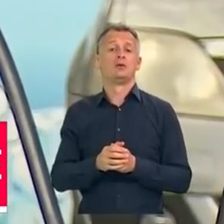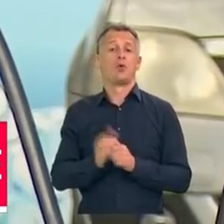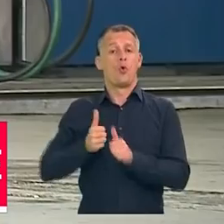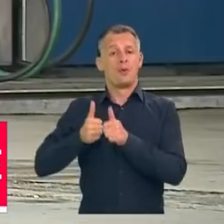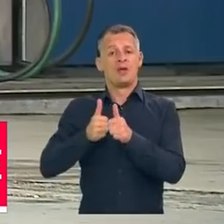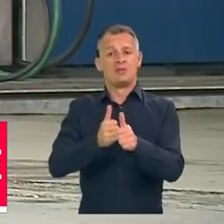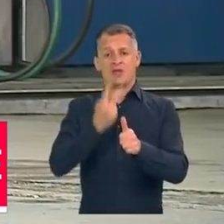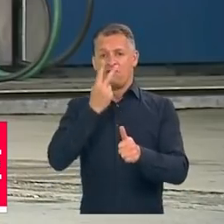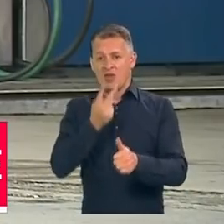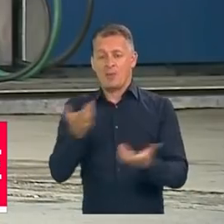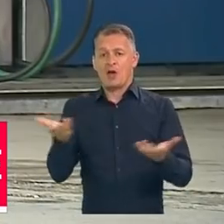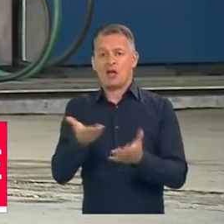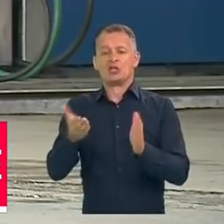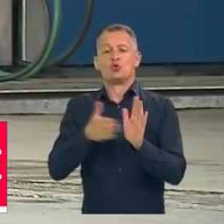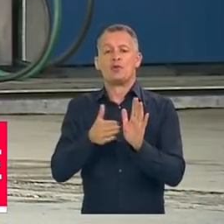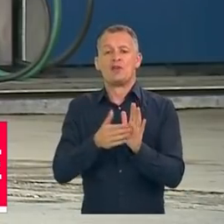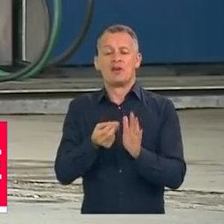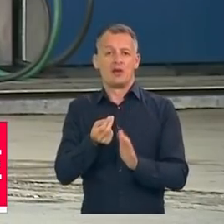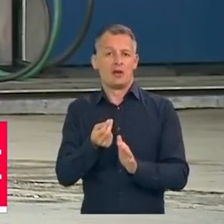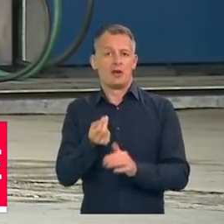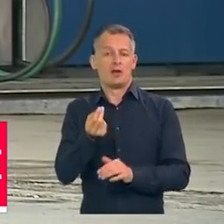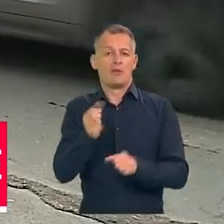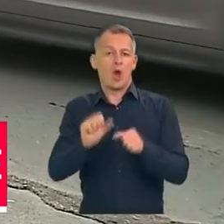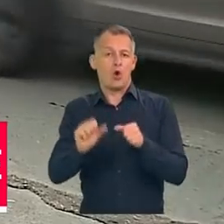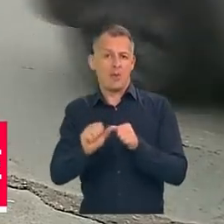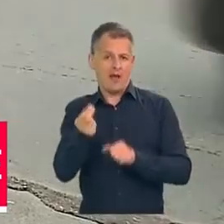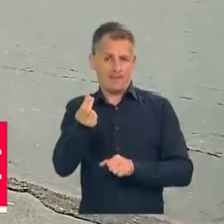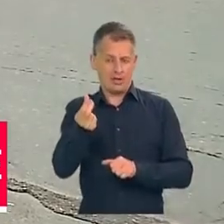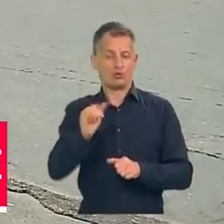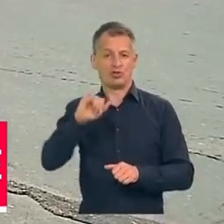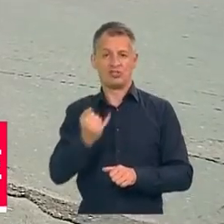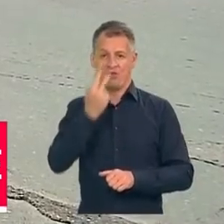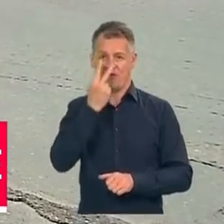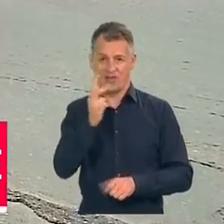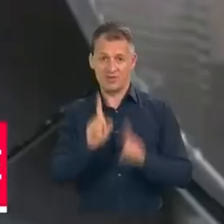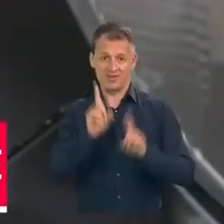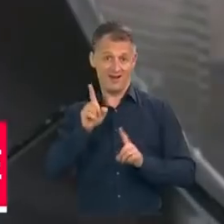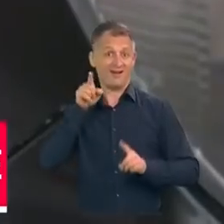vedem care e justificarea economică a prețurilor și să vedem dacă